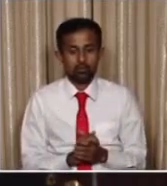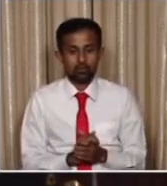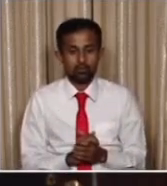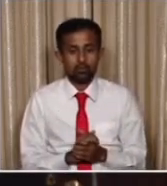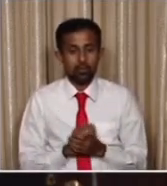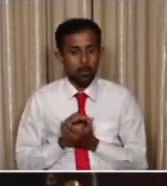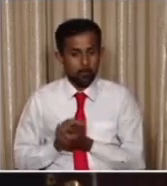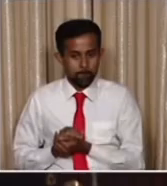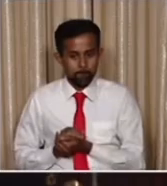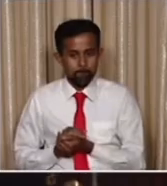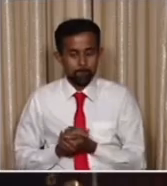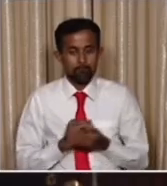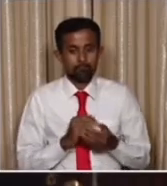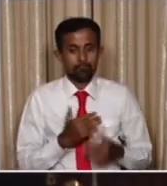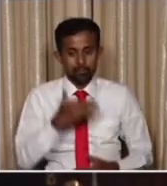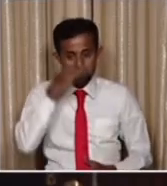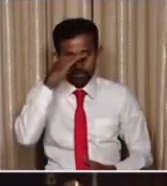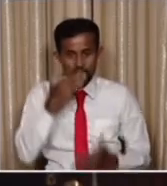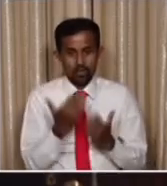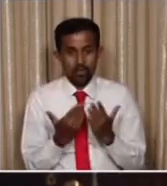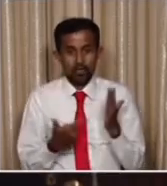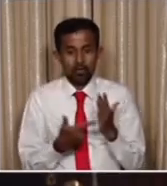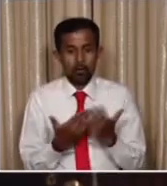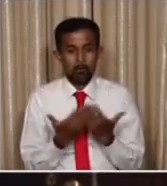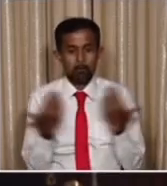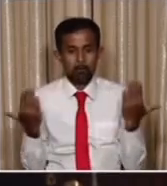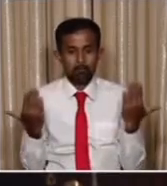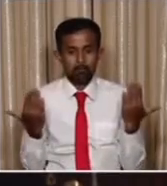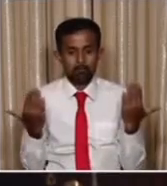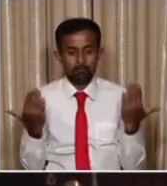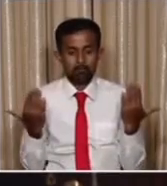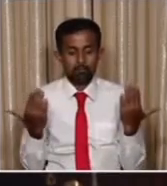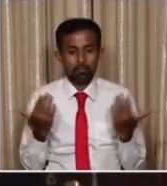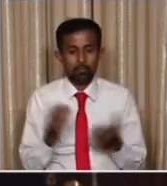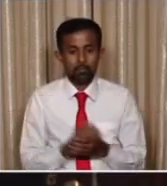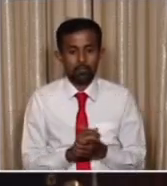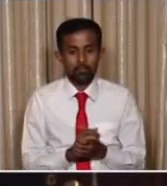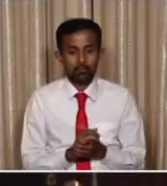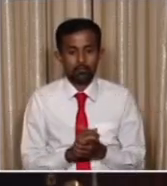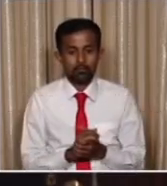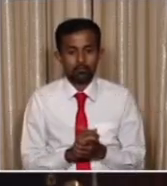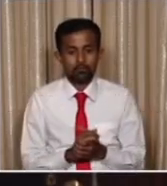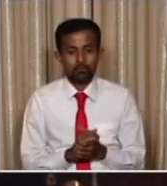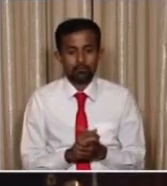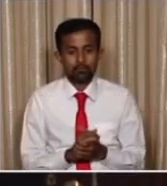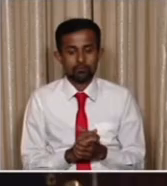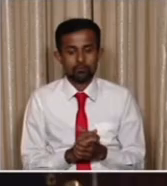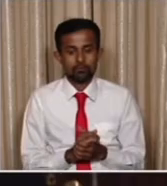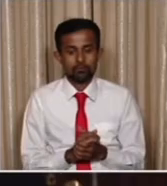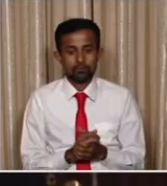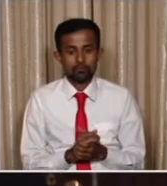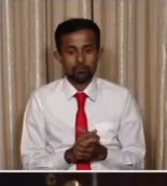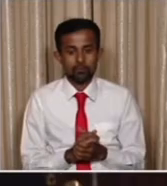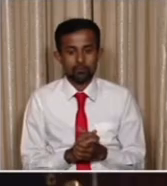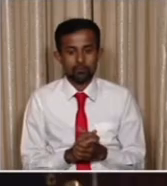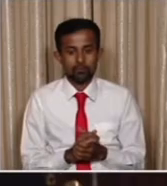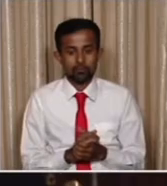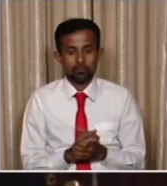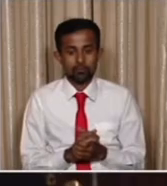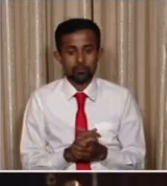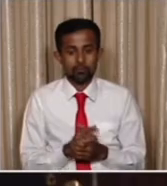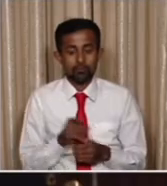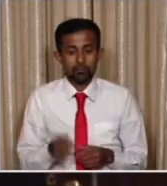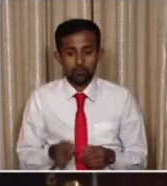අතේ Sunday Times පත මේකේ තියෙනවා blame mystery hospital deaths on their karma don't blame us